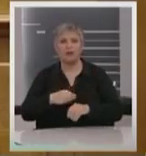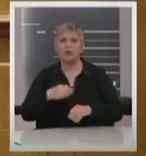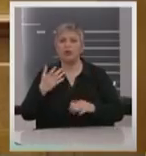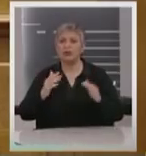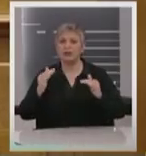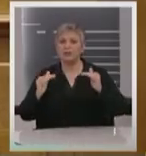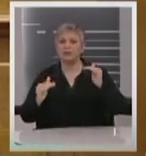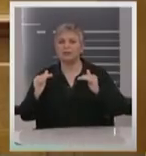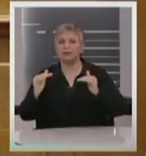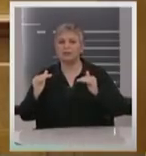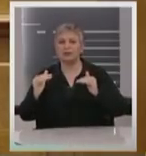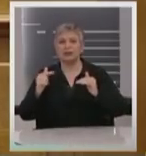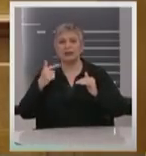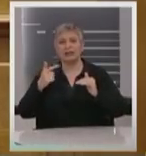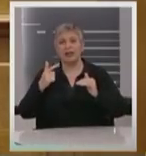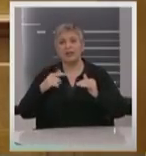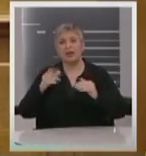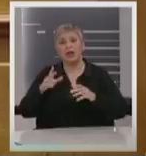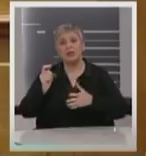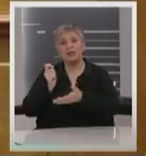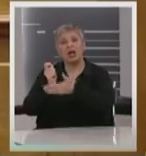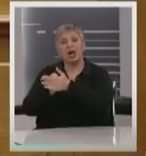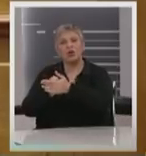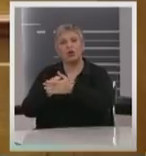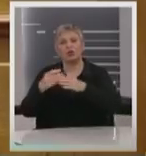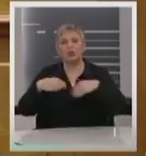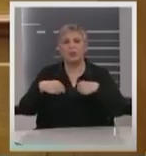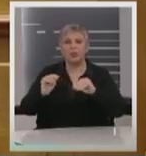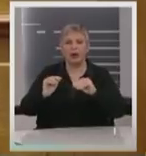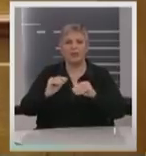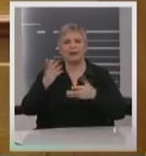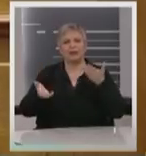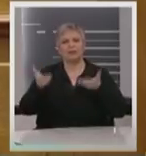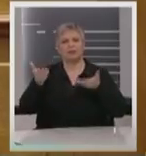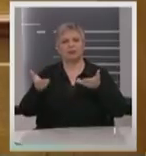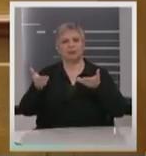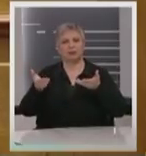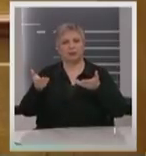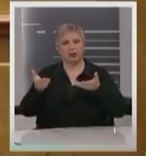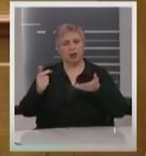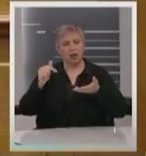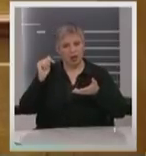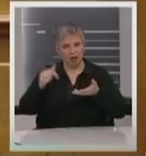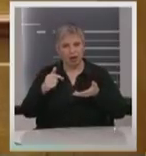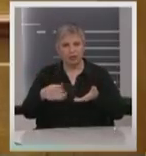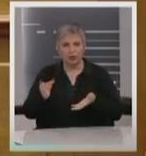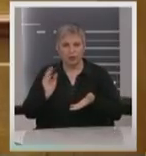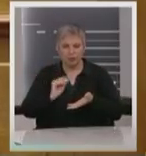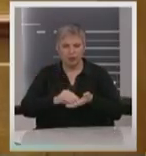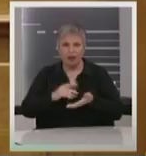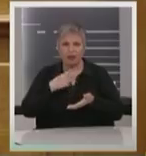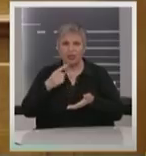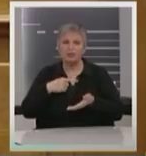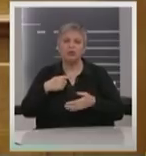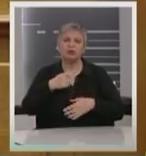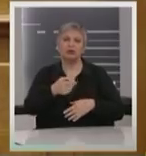ισοζύγιο σε σχέση με τις προβλέψεις του περσινού προϋπολογισμού. Με απλά λόγια, για άλλη μια φορά, πέσατε